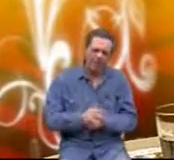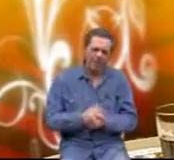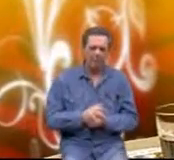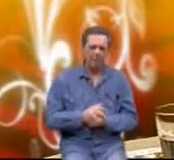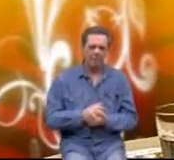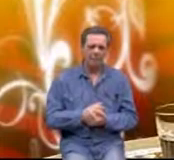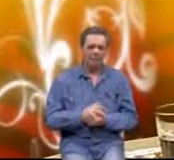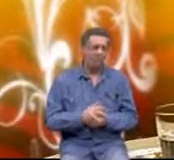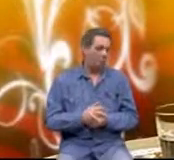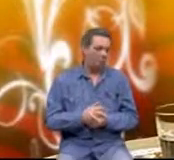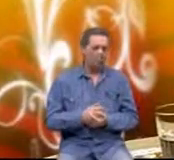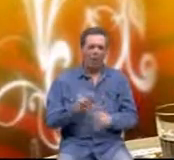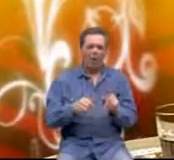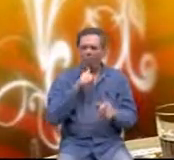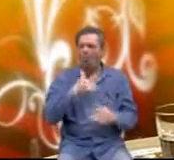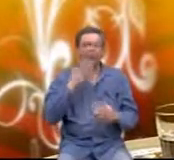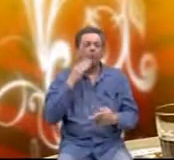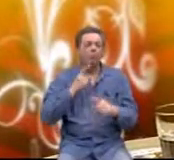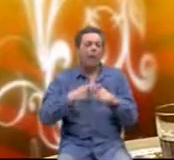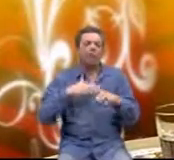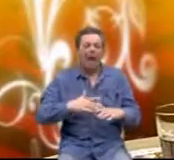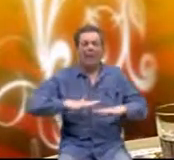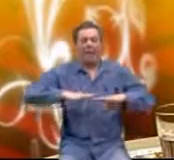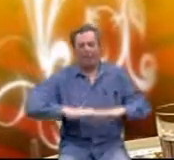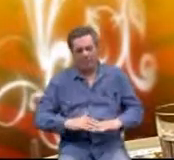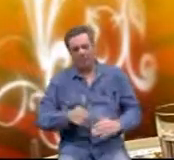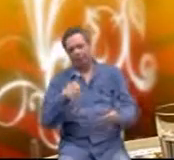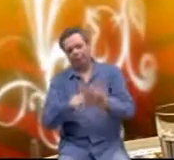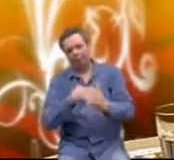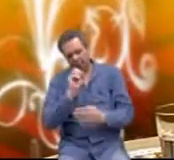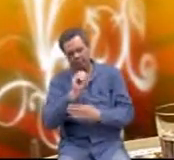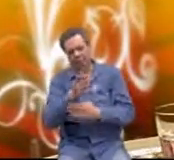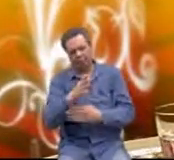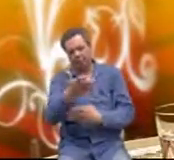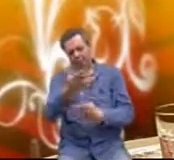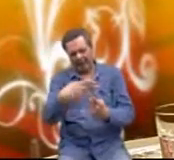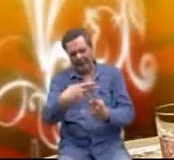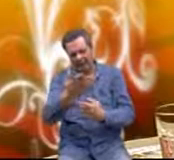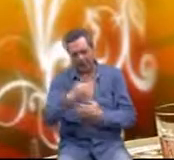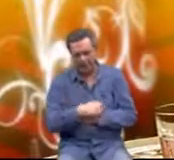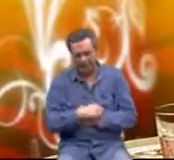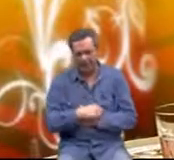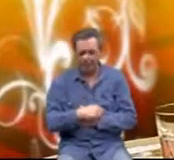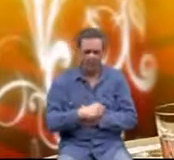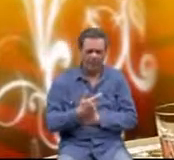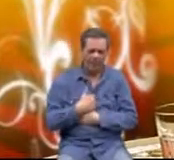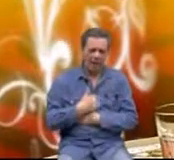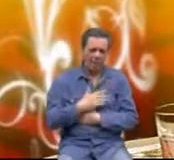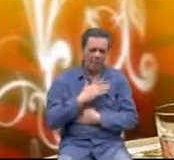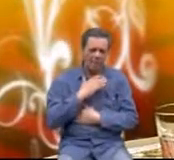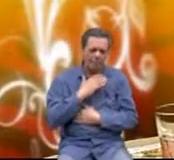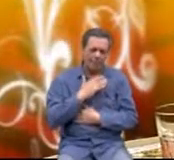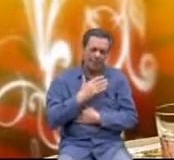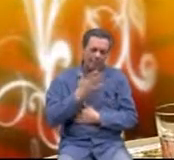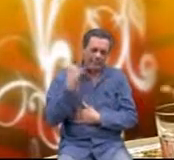možda i sjeo pred televizor i ukopčao, jer mislim da nisam ja dovoljno ni javila vas, to mi je jako